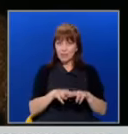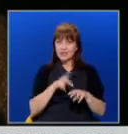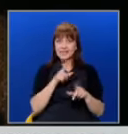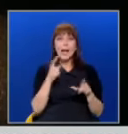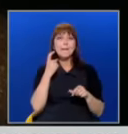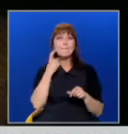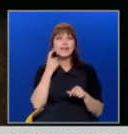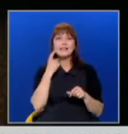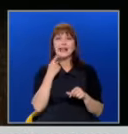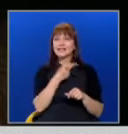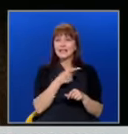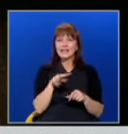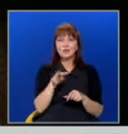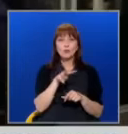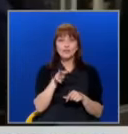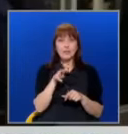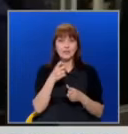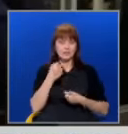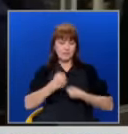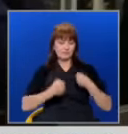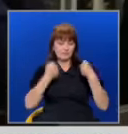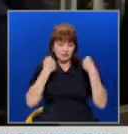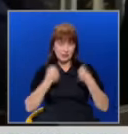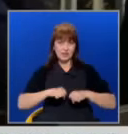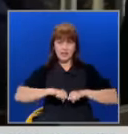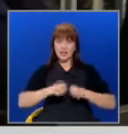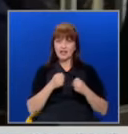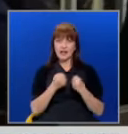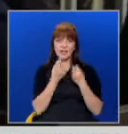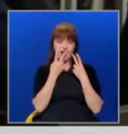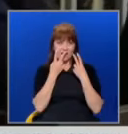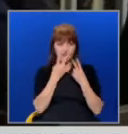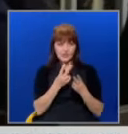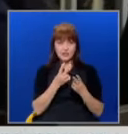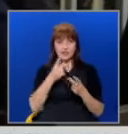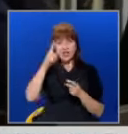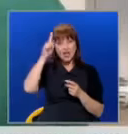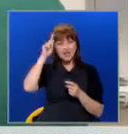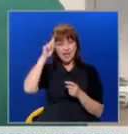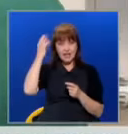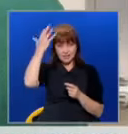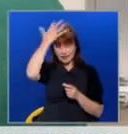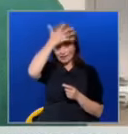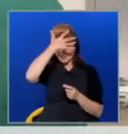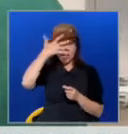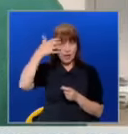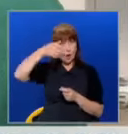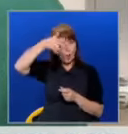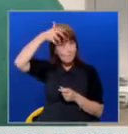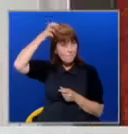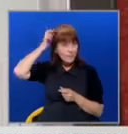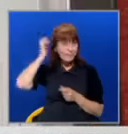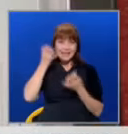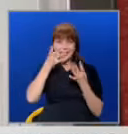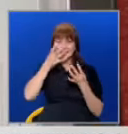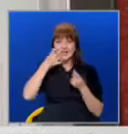където Милашина и Немов са откарани с тежки травми, се вижда, че жената е с обръсната глава и залята с зелена боя. Милашина